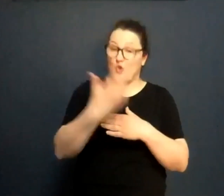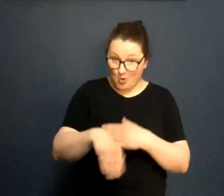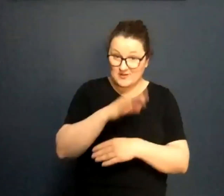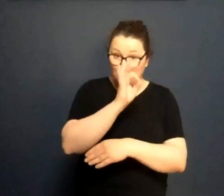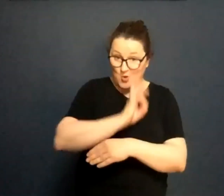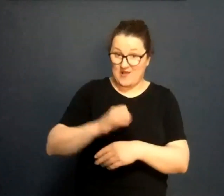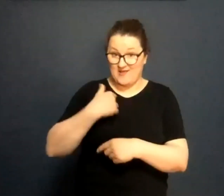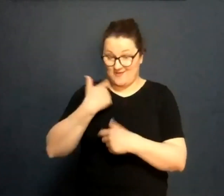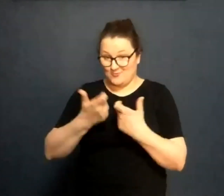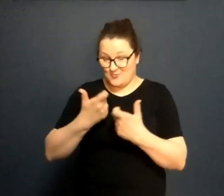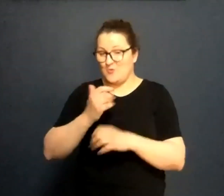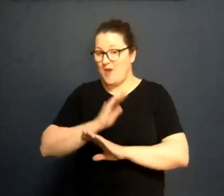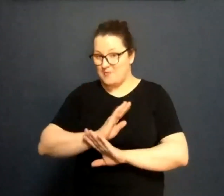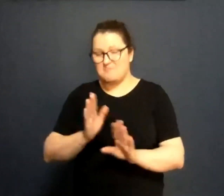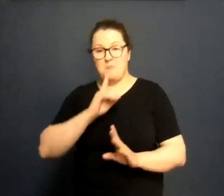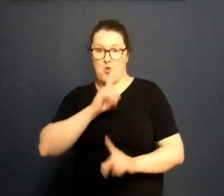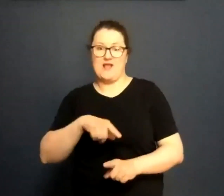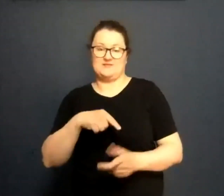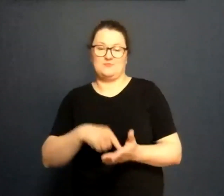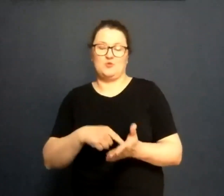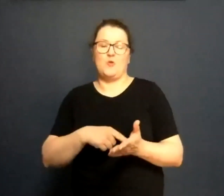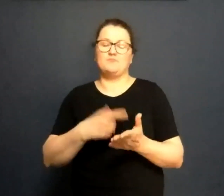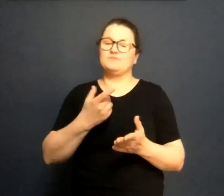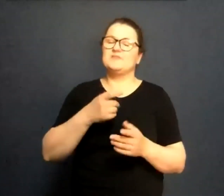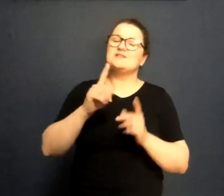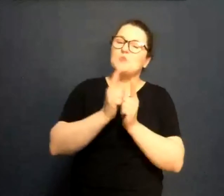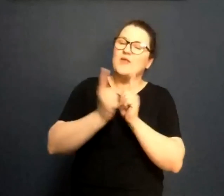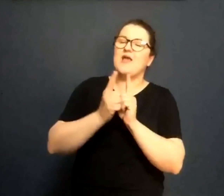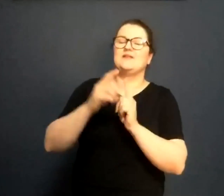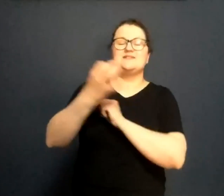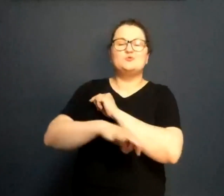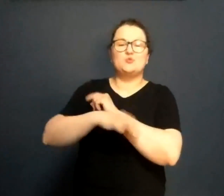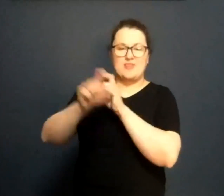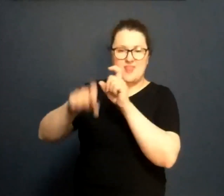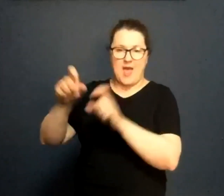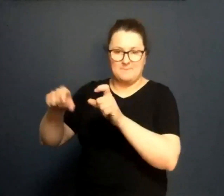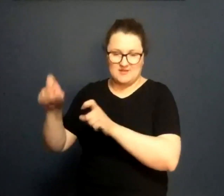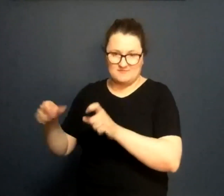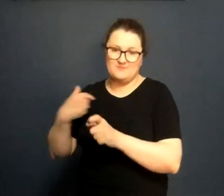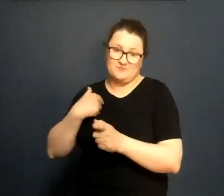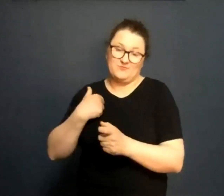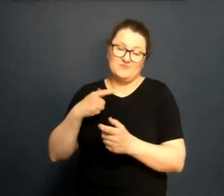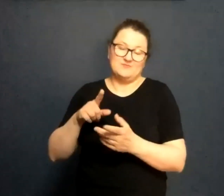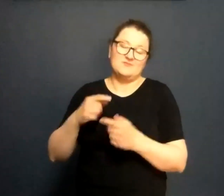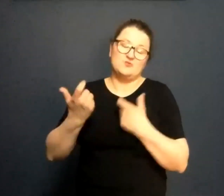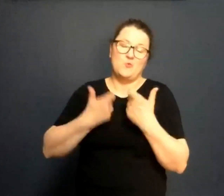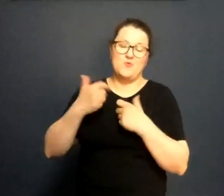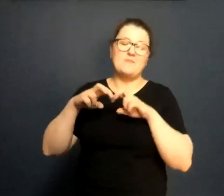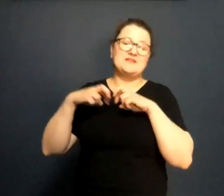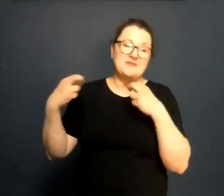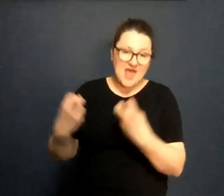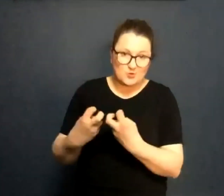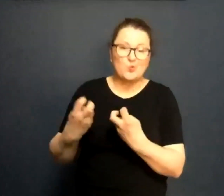polecam w ogóle to, spotkanie ze studentami, czyli zrobiłam takie seminarium, gdzie właśnie oni